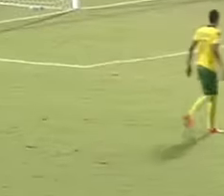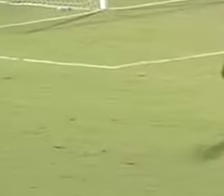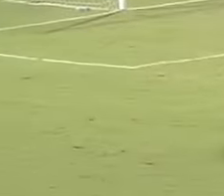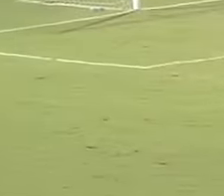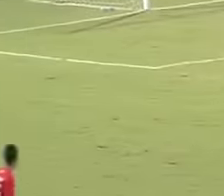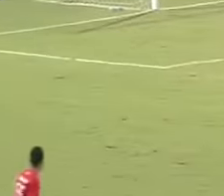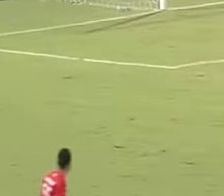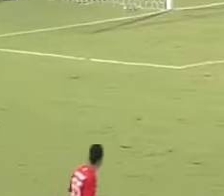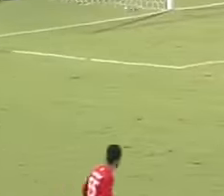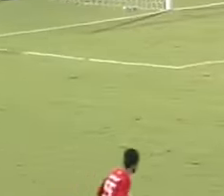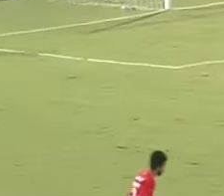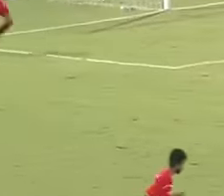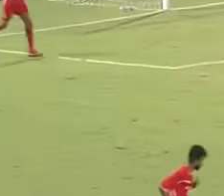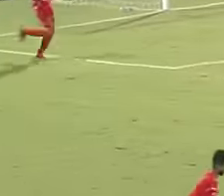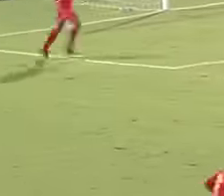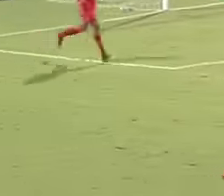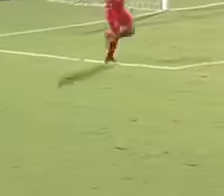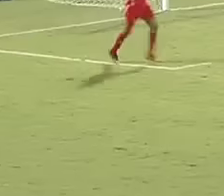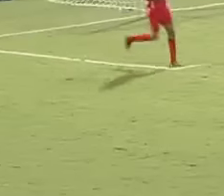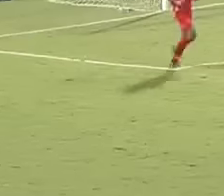ضيوف